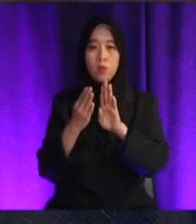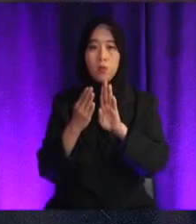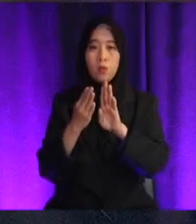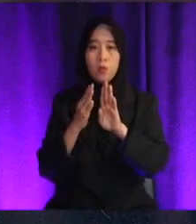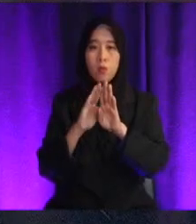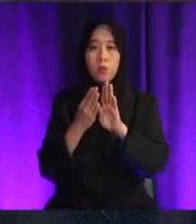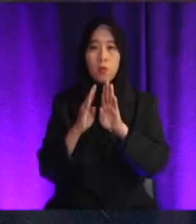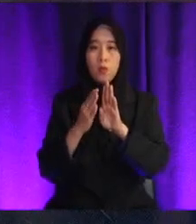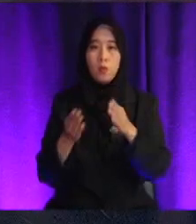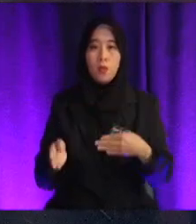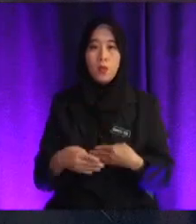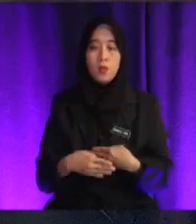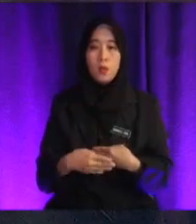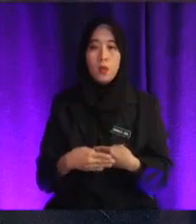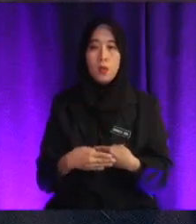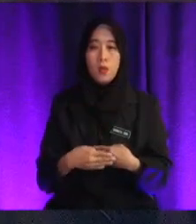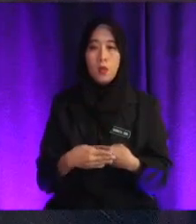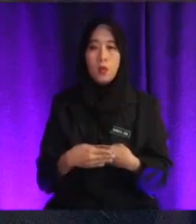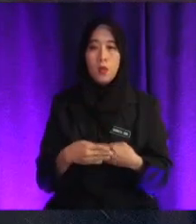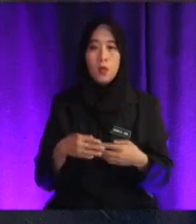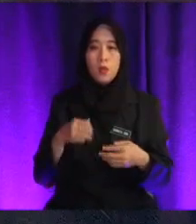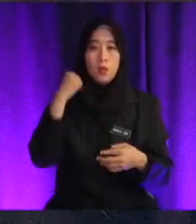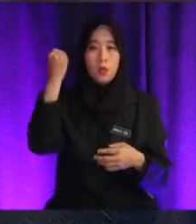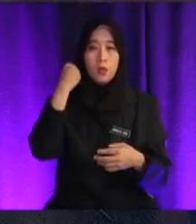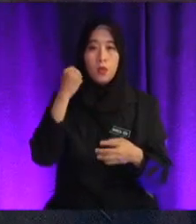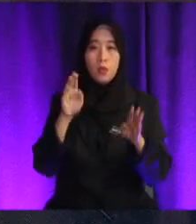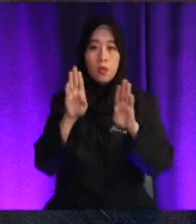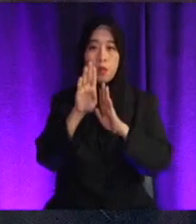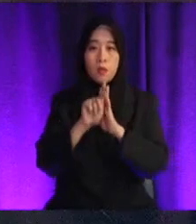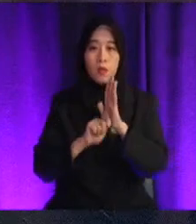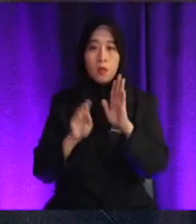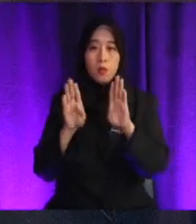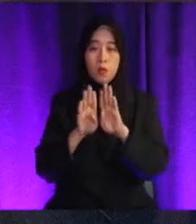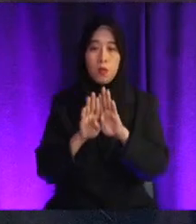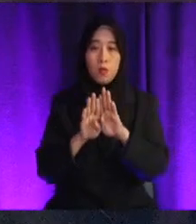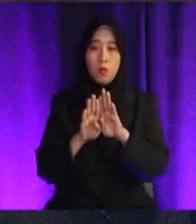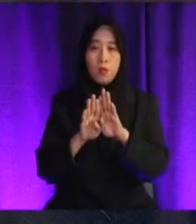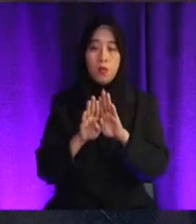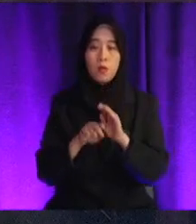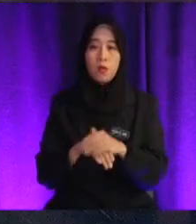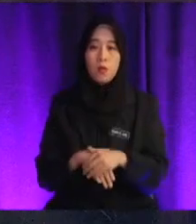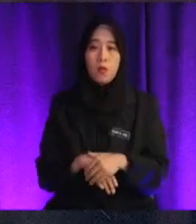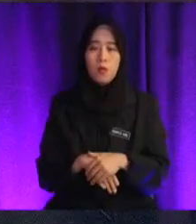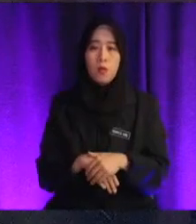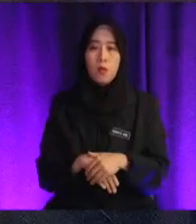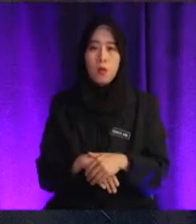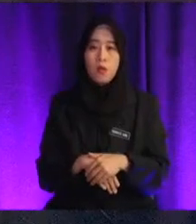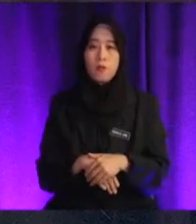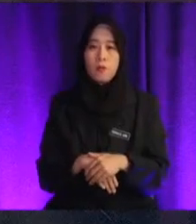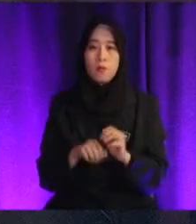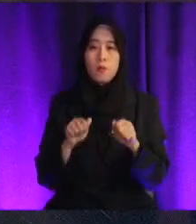Pintu rumah, pintu bilik kita tu kan, supaya dia sentiasa tertutup. Yang ada kat atas tu yang dia tutup perlahan. Betul. Je. Hidrolik tu